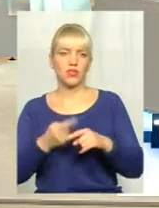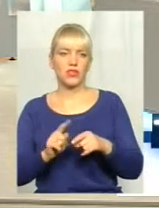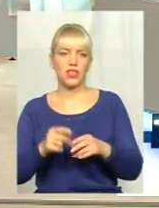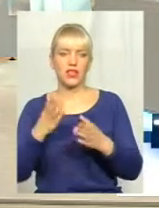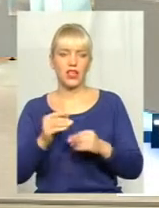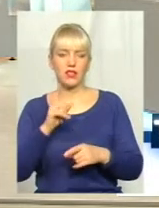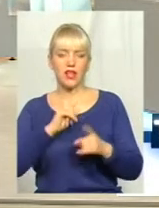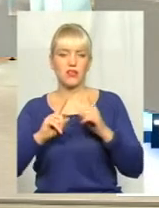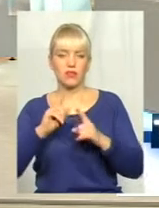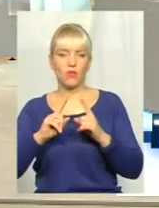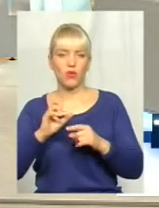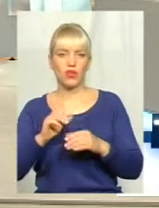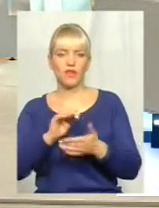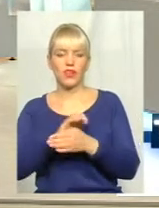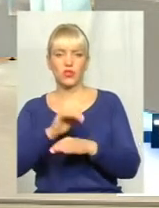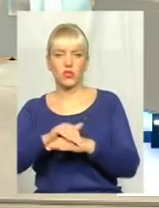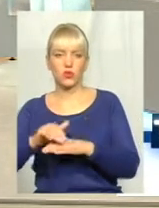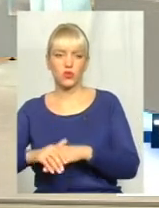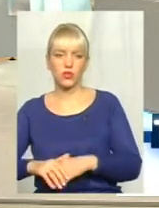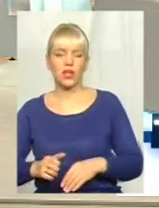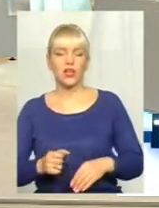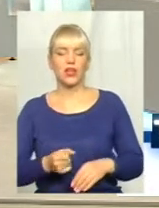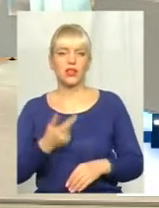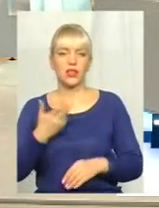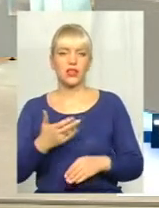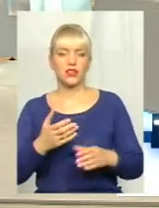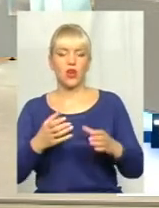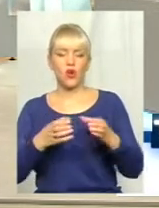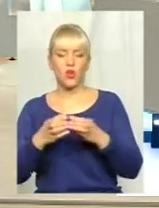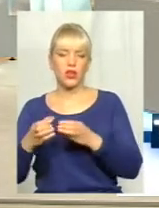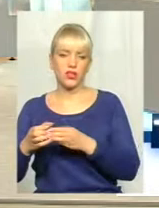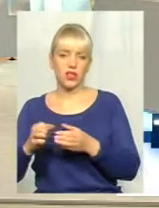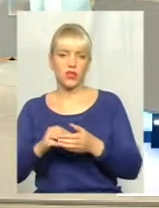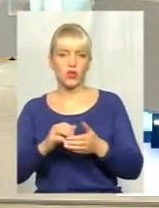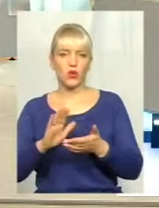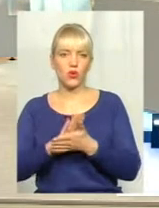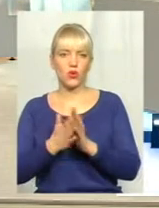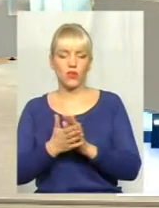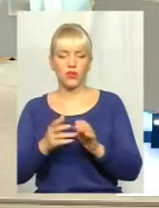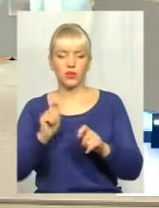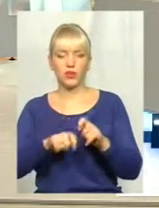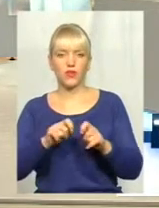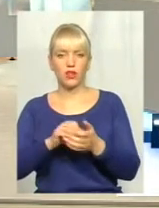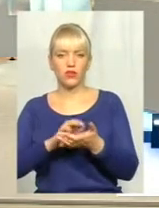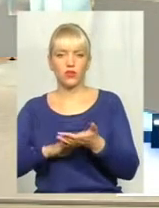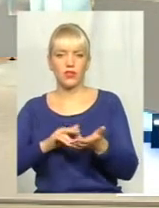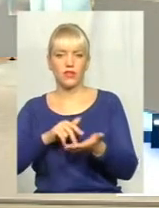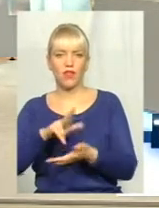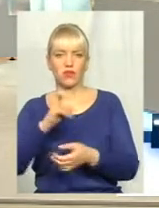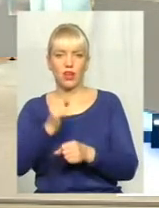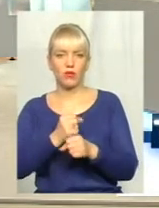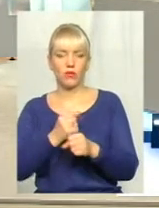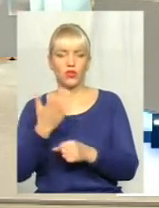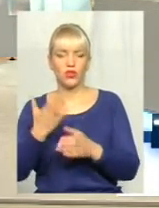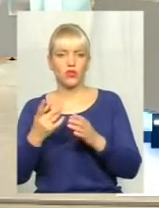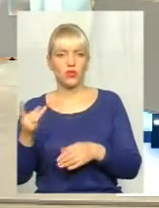збори, фіксують кількість колективного договору, перевіряють облік виходу на роботу, якщо не раз в